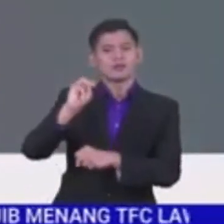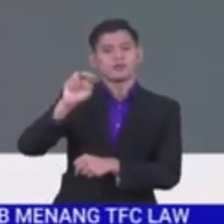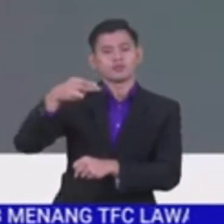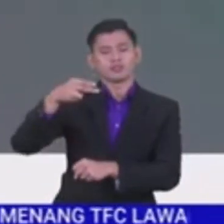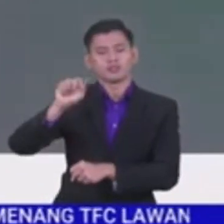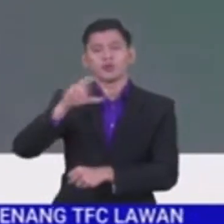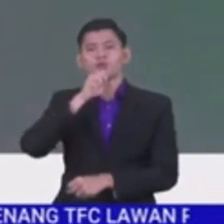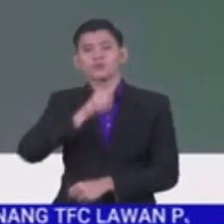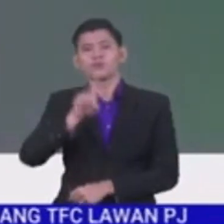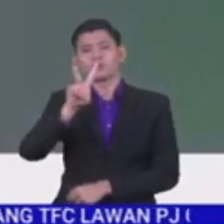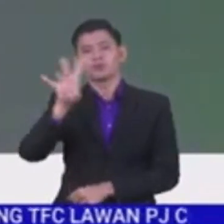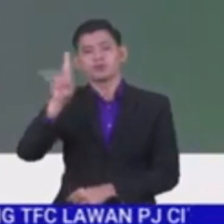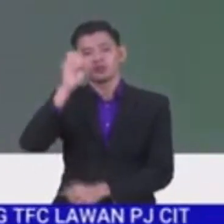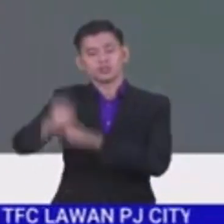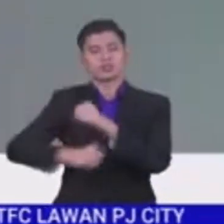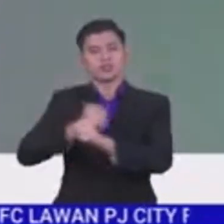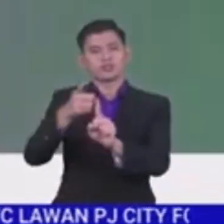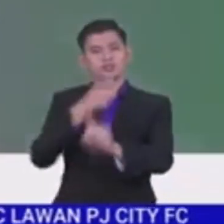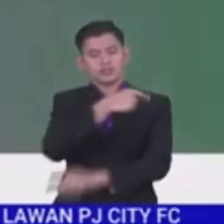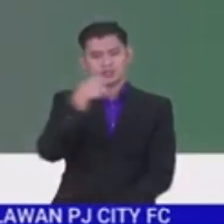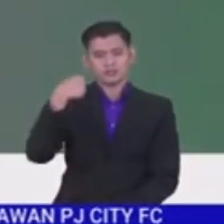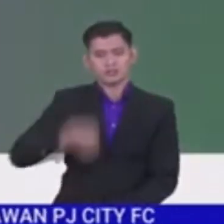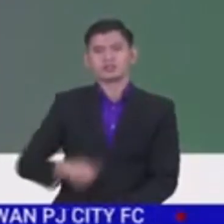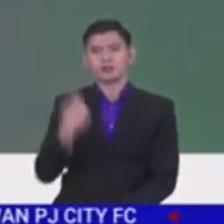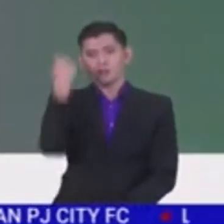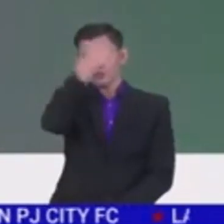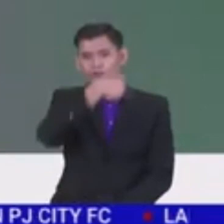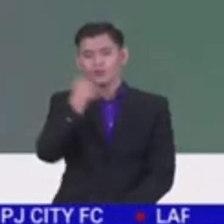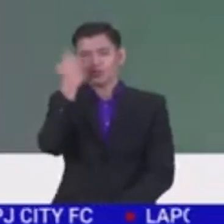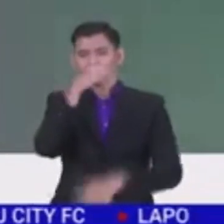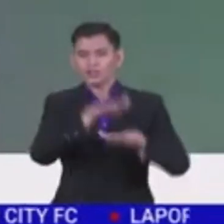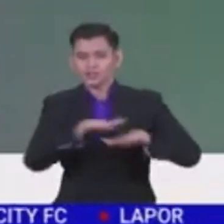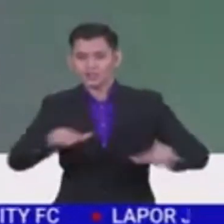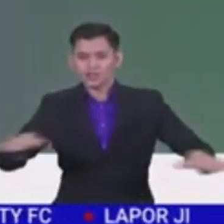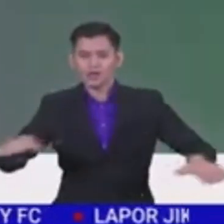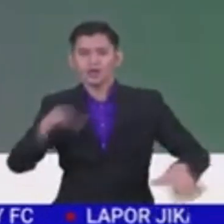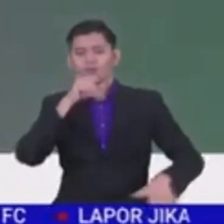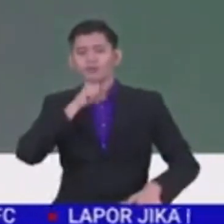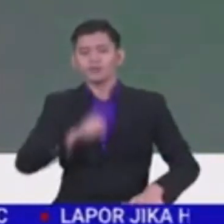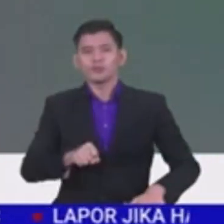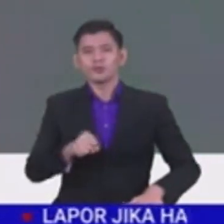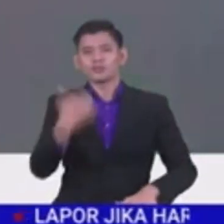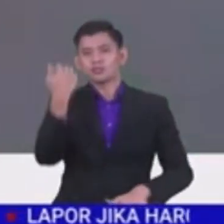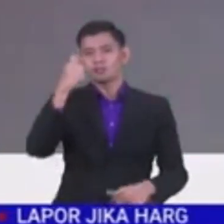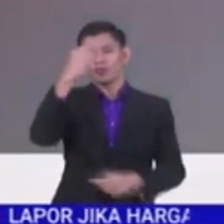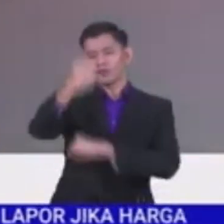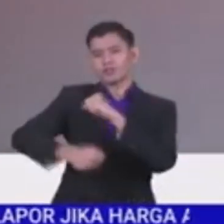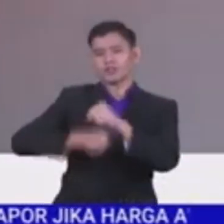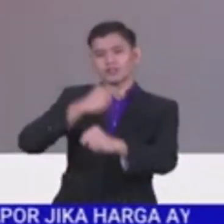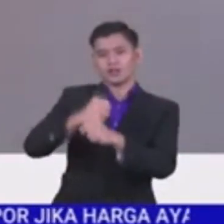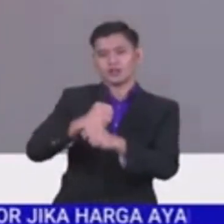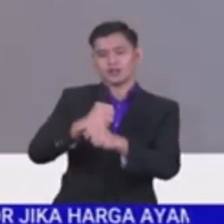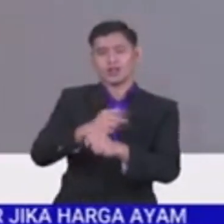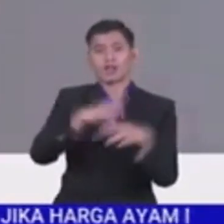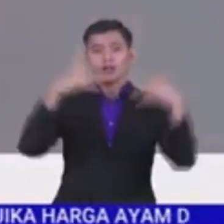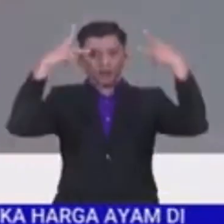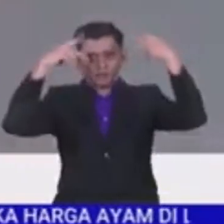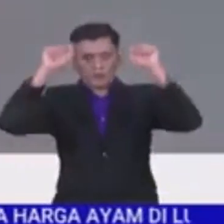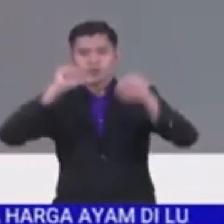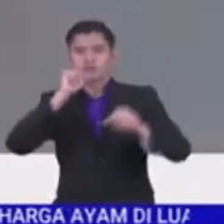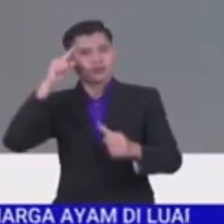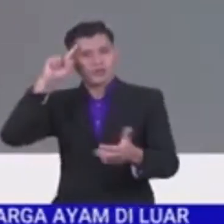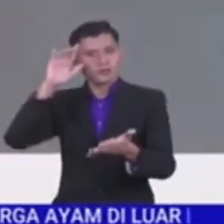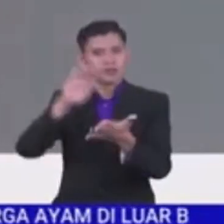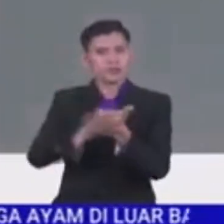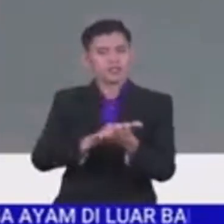27 tahun dari China, dikatakan kelihatan seperti kanak-kanak berusia tidak lebih 10 tahun. Kebanyakan majikan tidak percaya